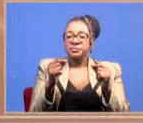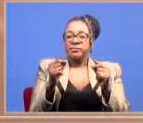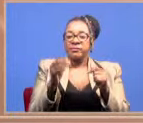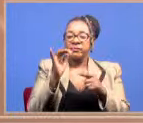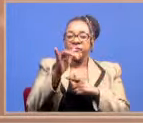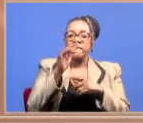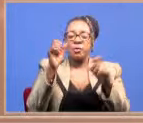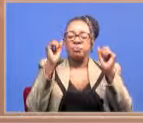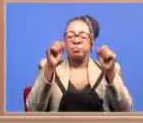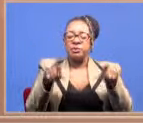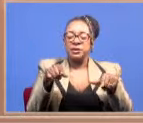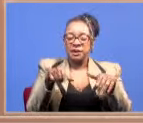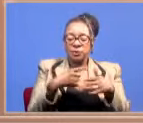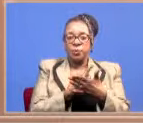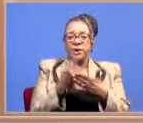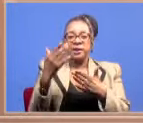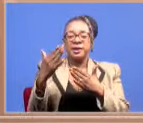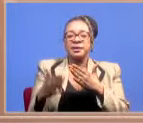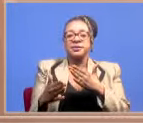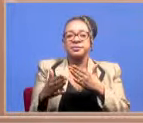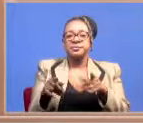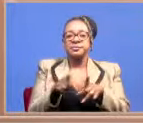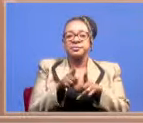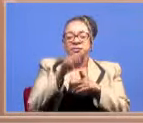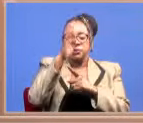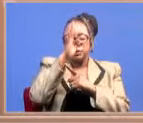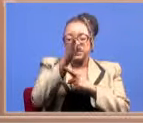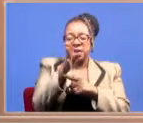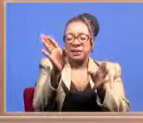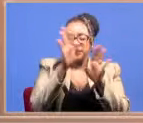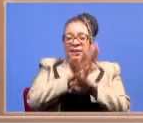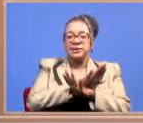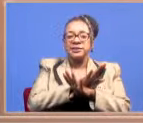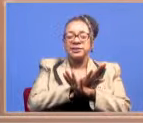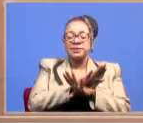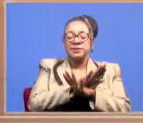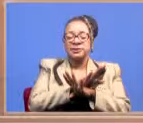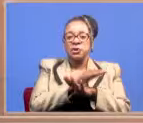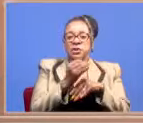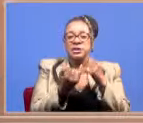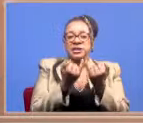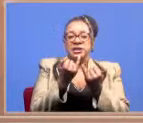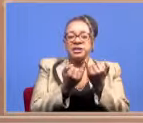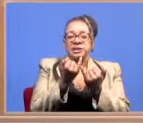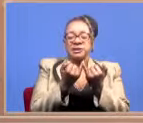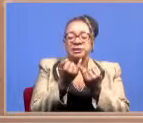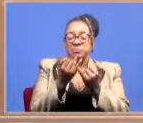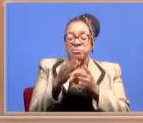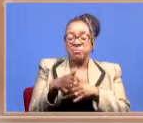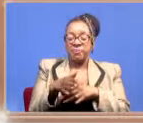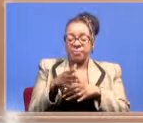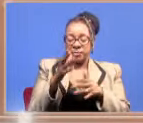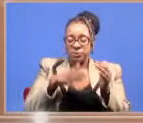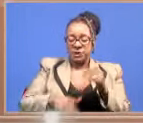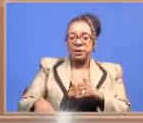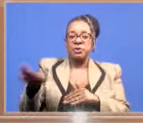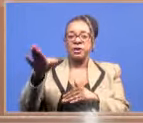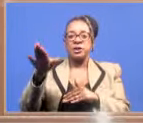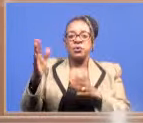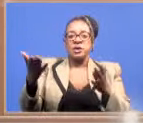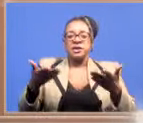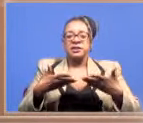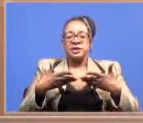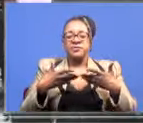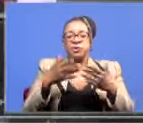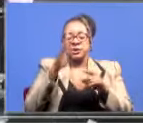posted this weekend, Sunday night going to Saturday night going to Sunday morning. So we received them